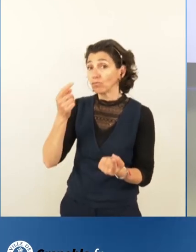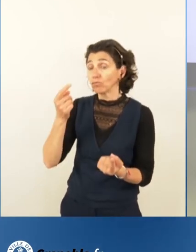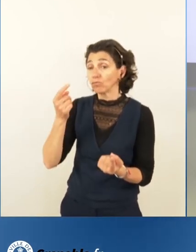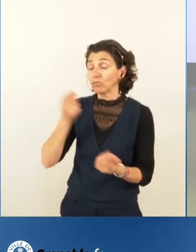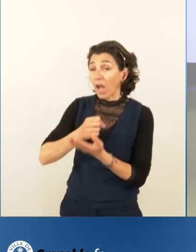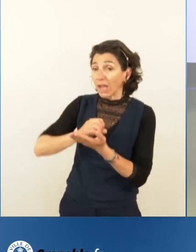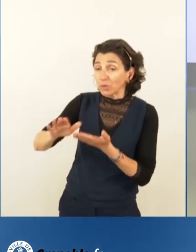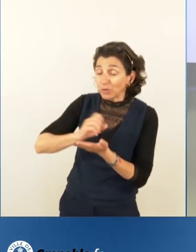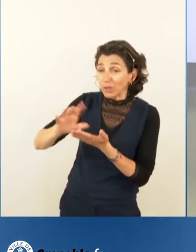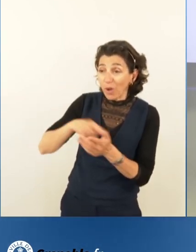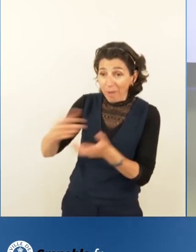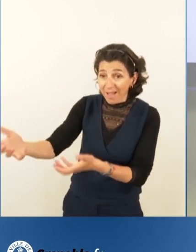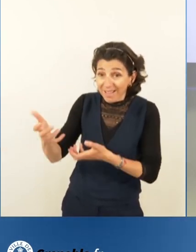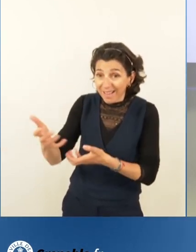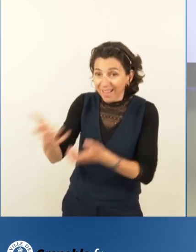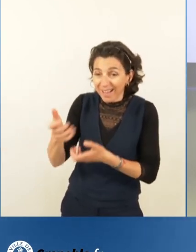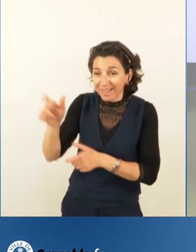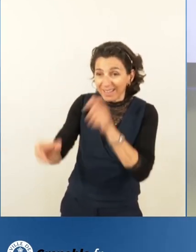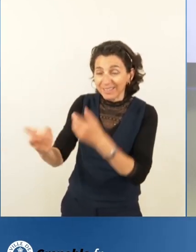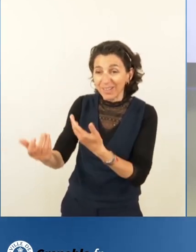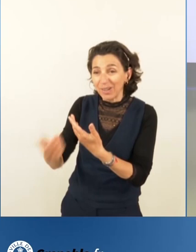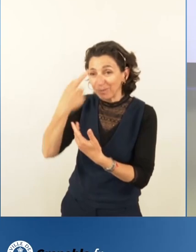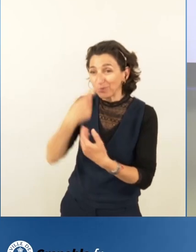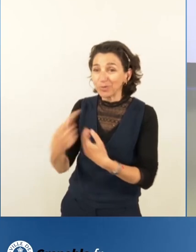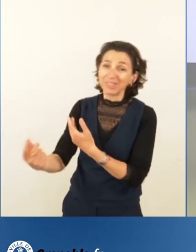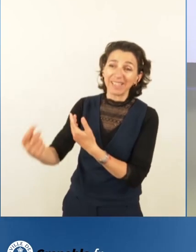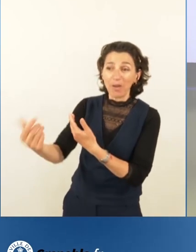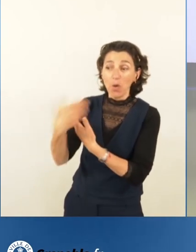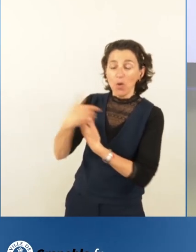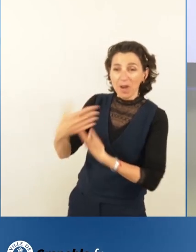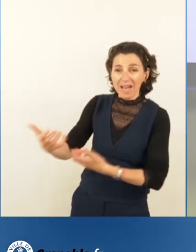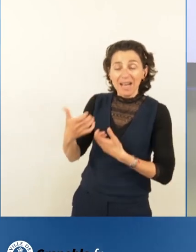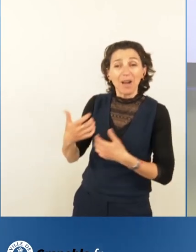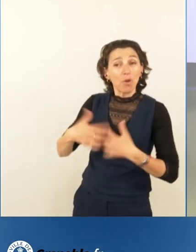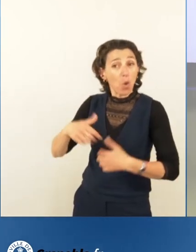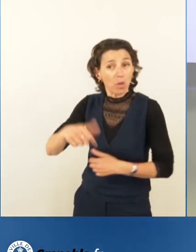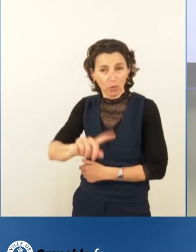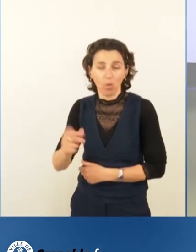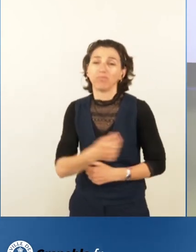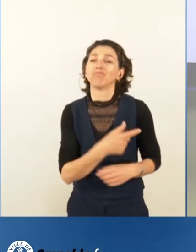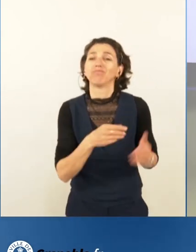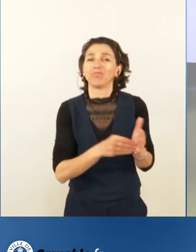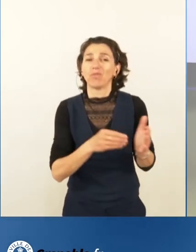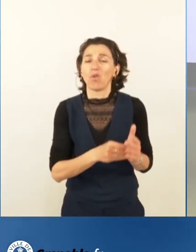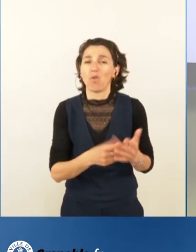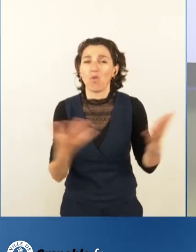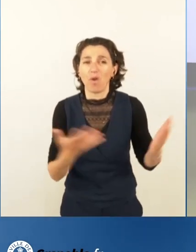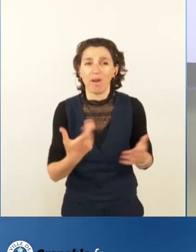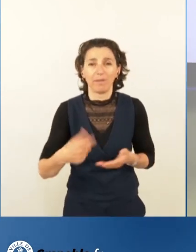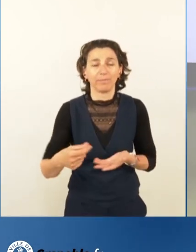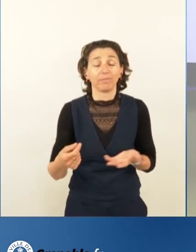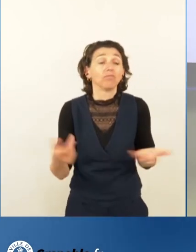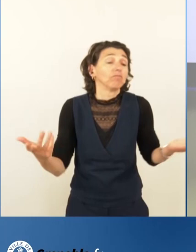faire entrer des personnes dans les musées que ceci dit le paiement ou